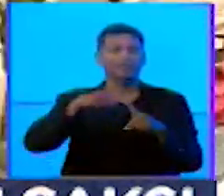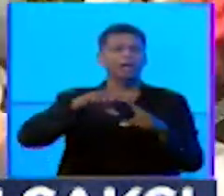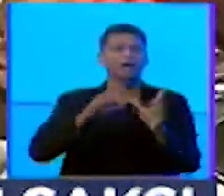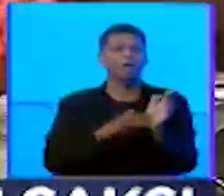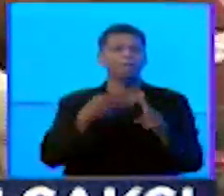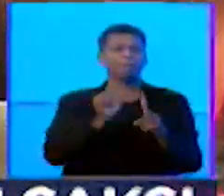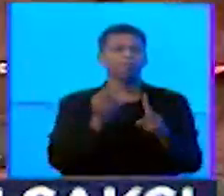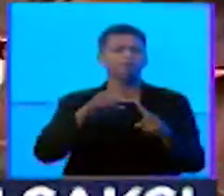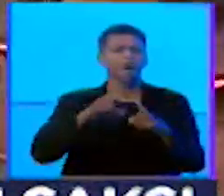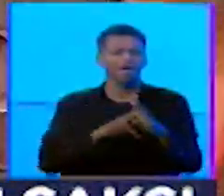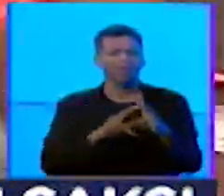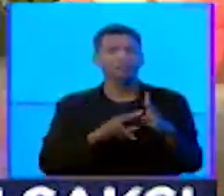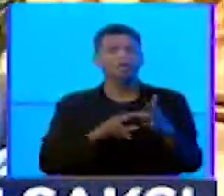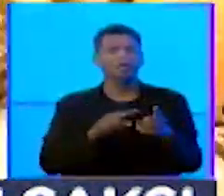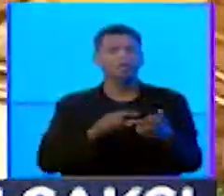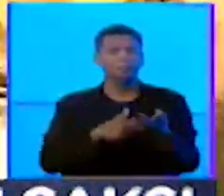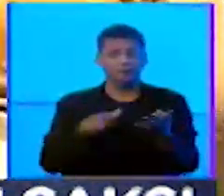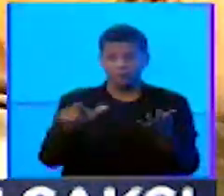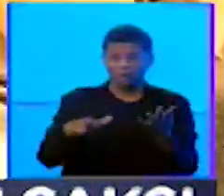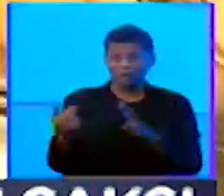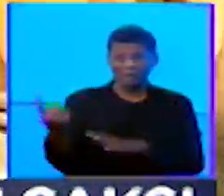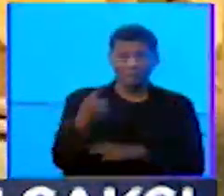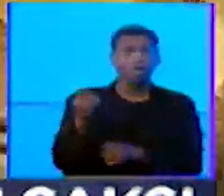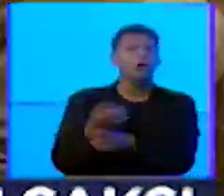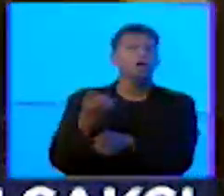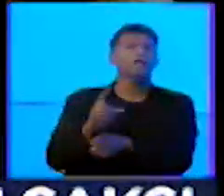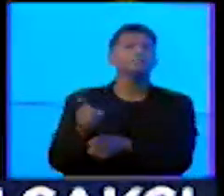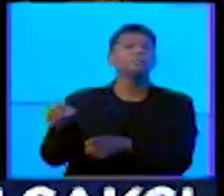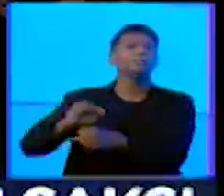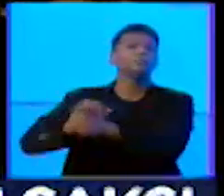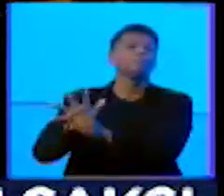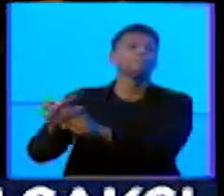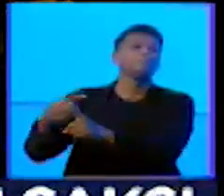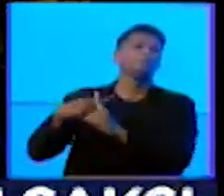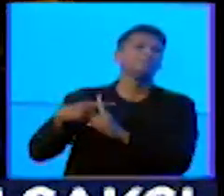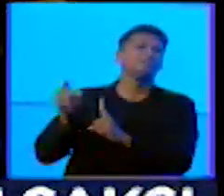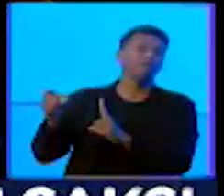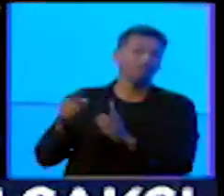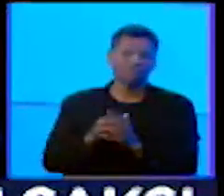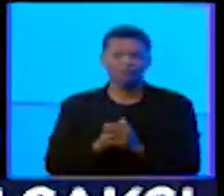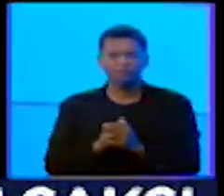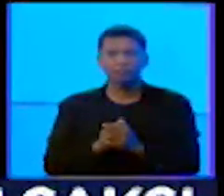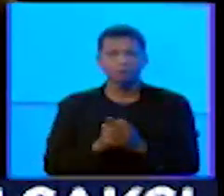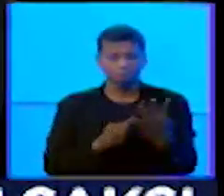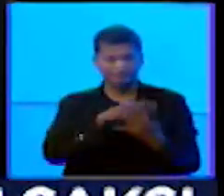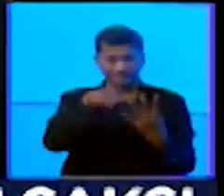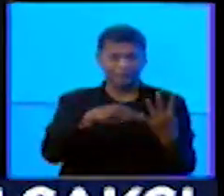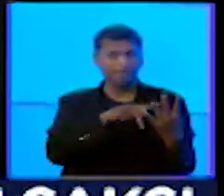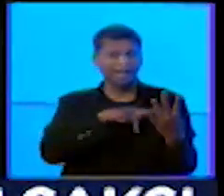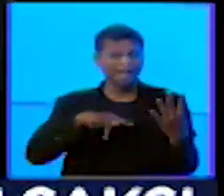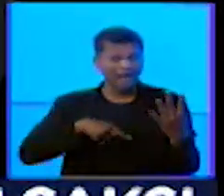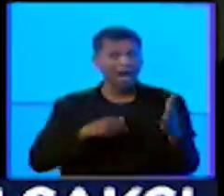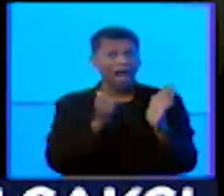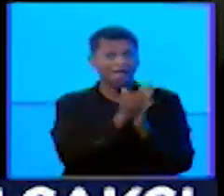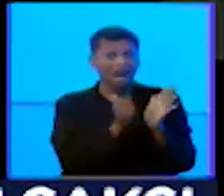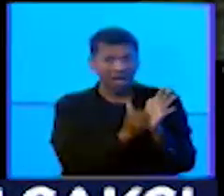Lurah Petamburan gagal diperiksa karena reaktif corona. Sementara 4 orang dari panitia penyelenggara dan saksi nikah